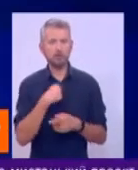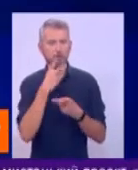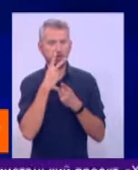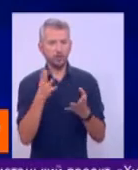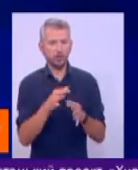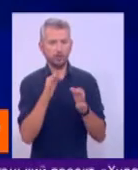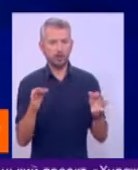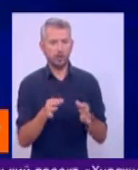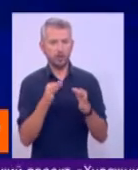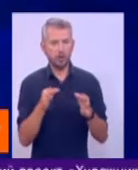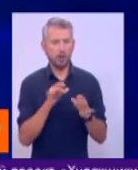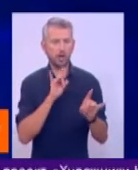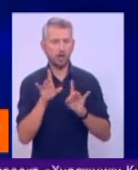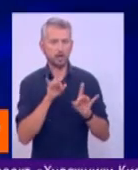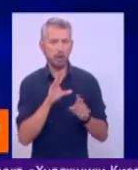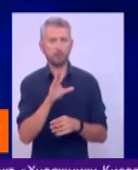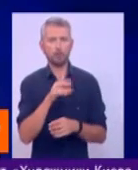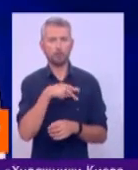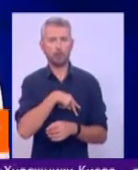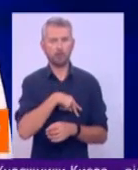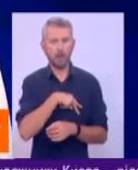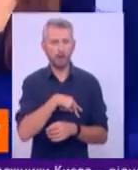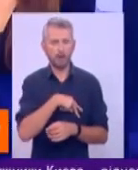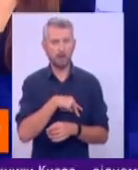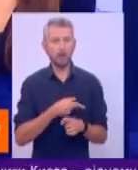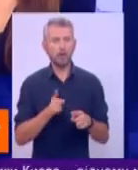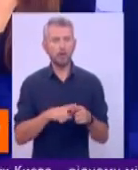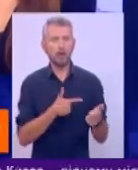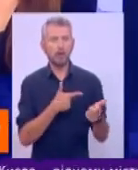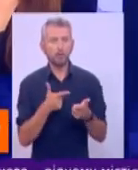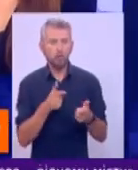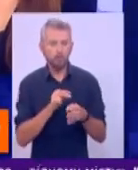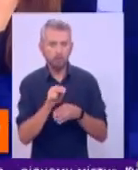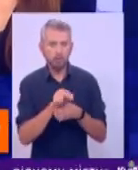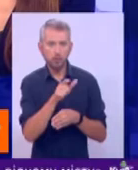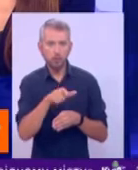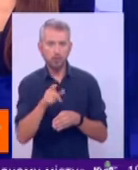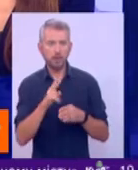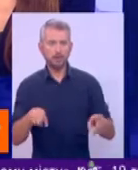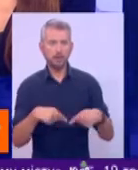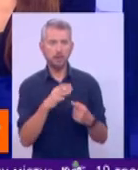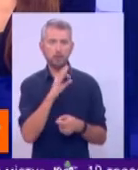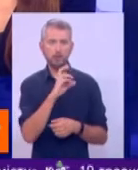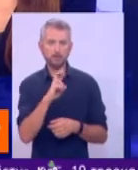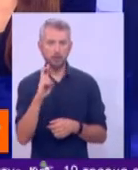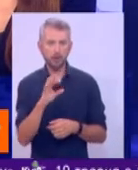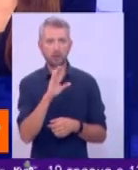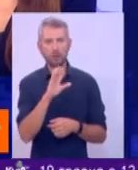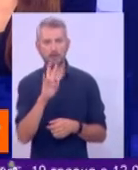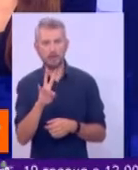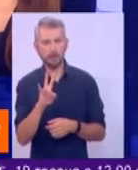вижу никакой рекламы социальной, которая готовила бы людей к созданию ОСББ,